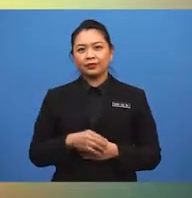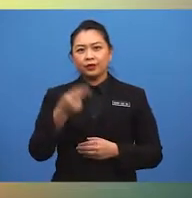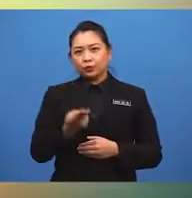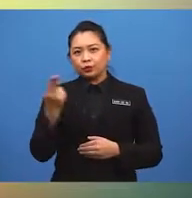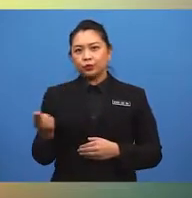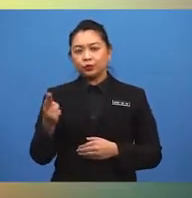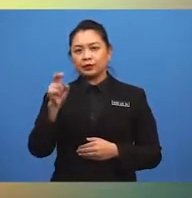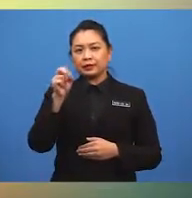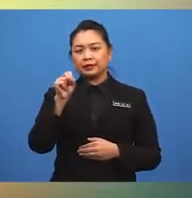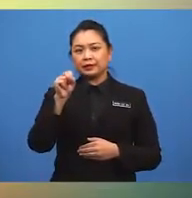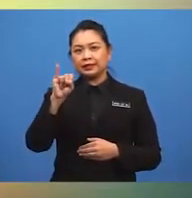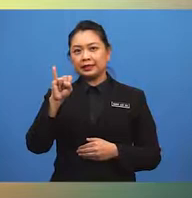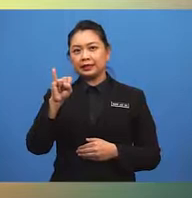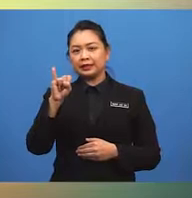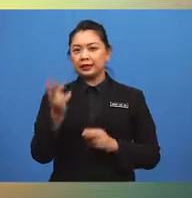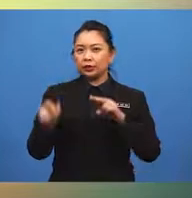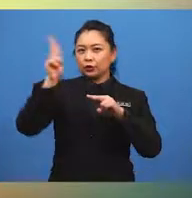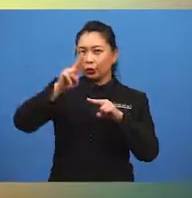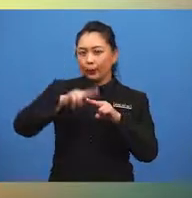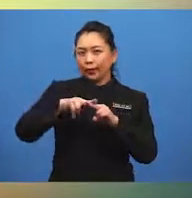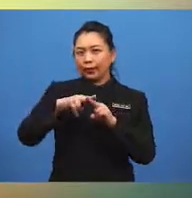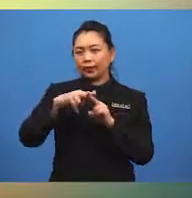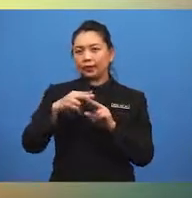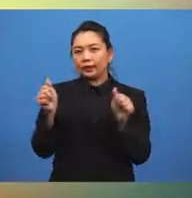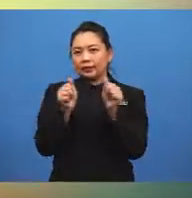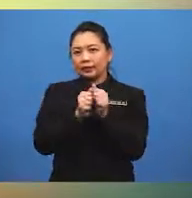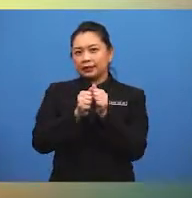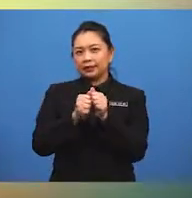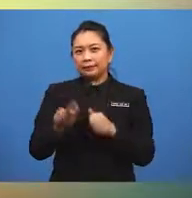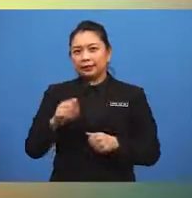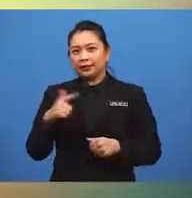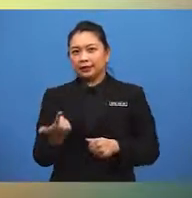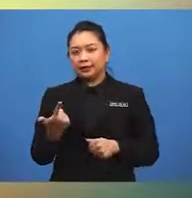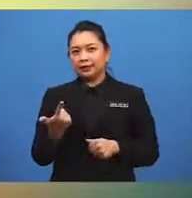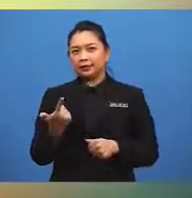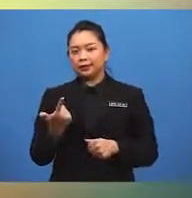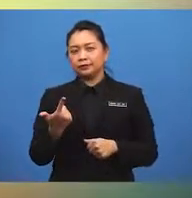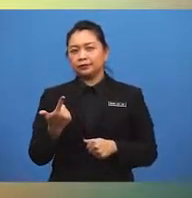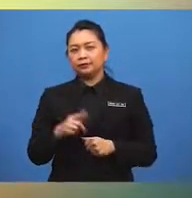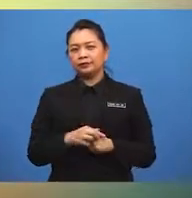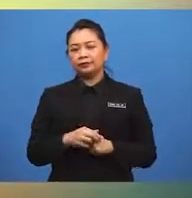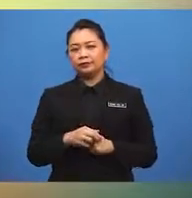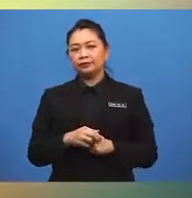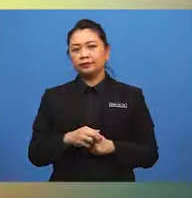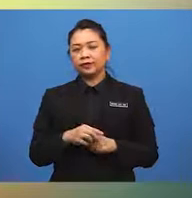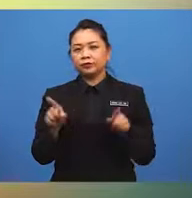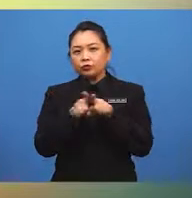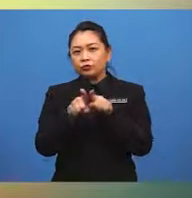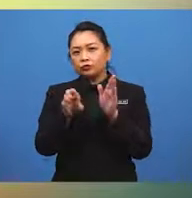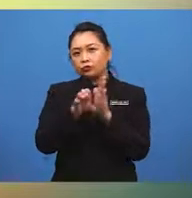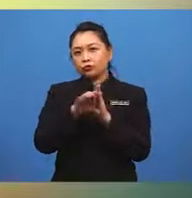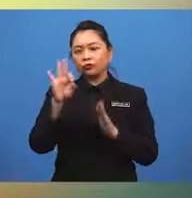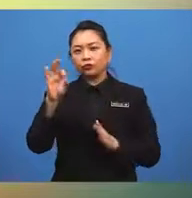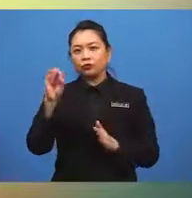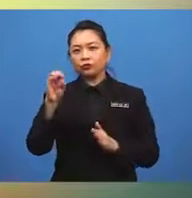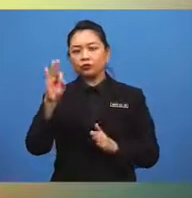Unsur silikon didopkan dengan bendasing dari kumpulan unsur pentavalen seperti fosforus